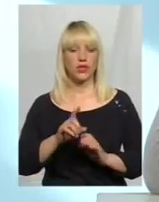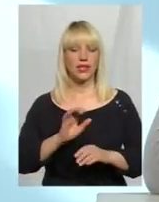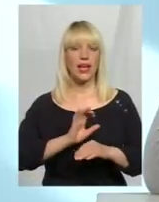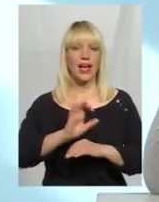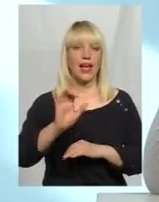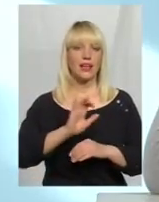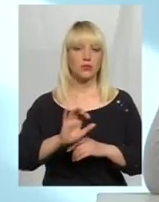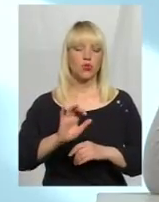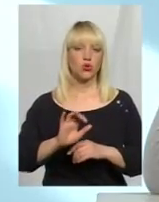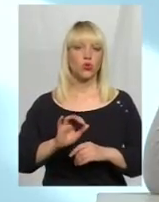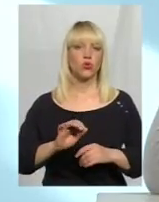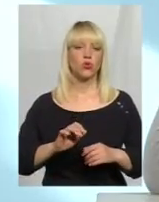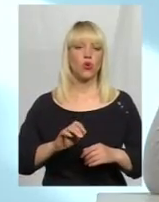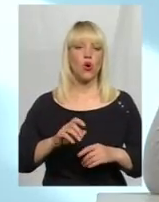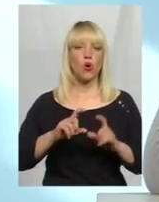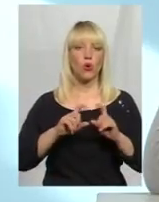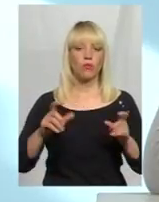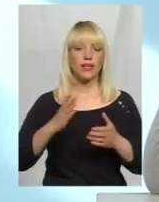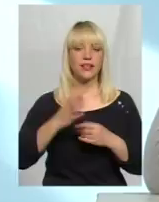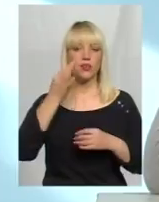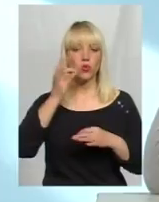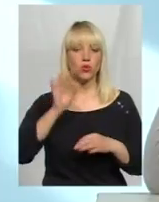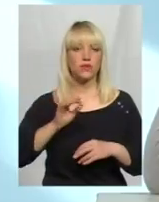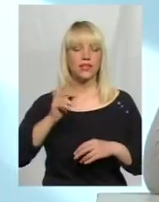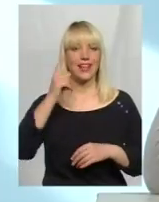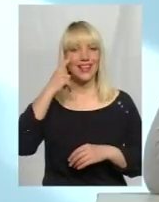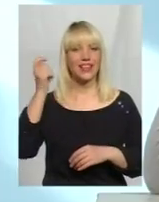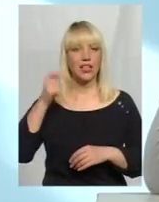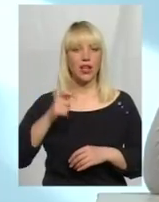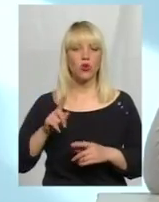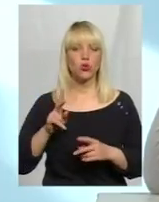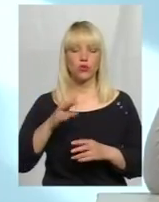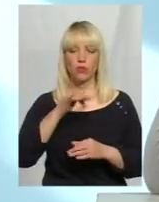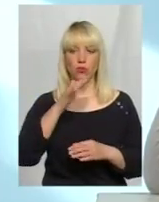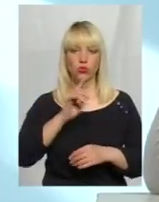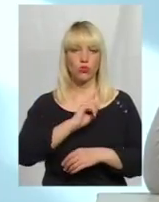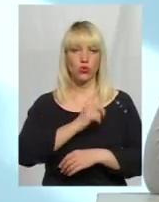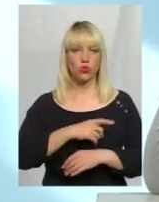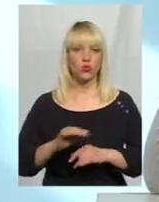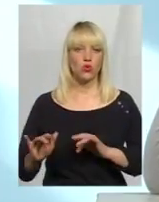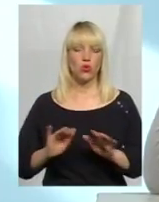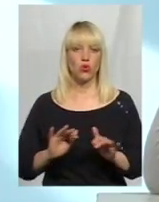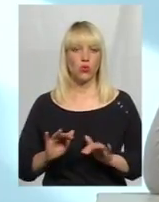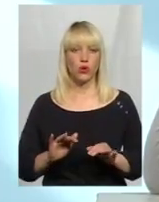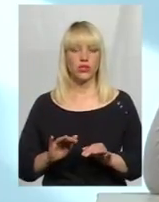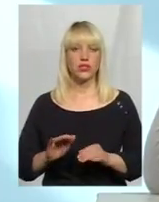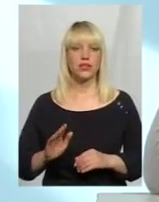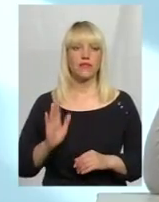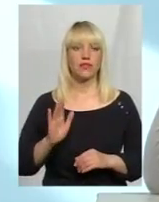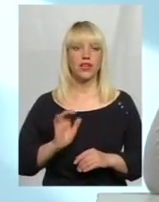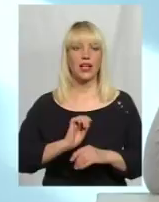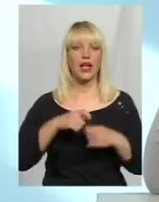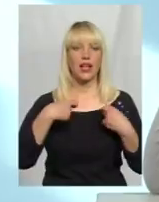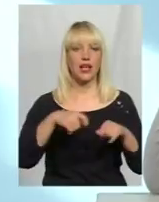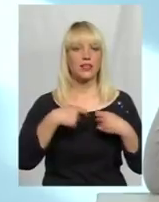тому що є досвід Китаю, котрий, скажімо, ті виробники, котрі не можуть потужно рухатися в